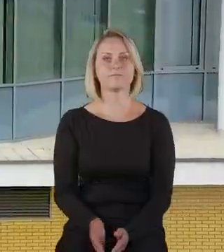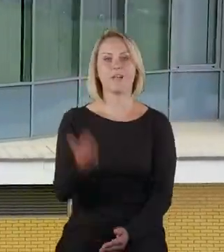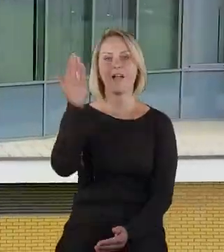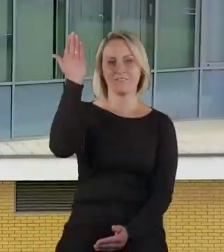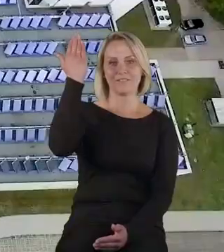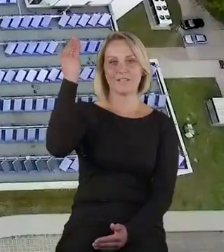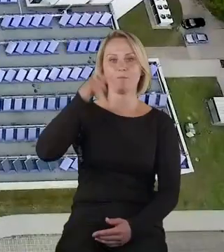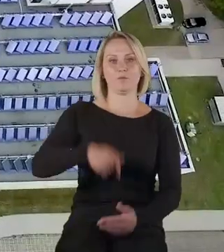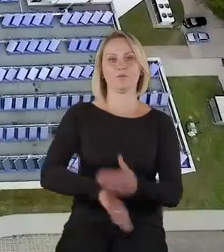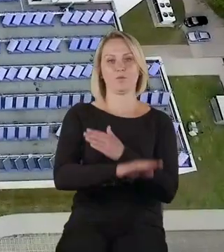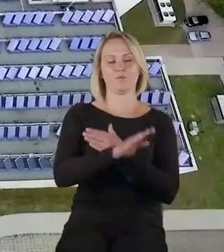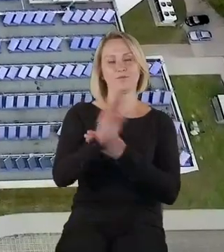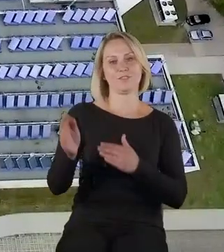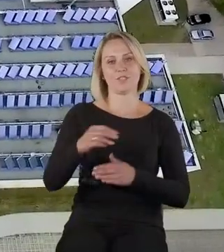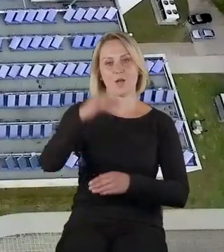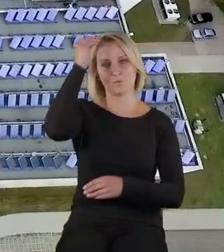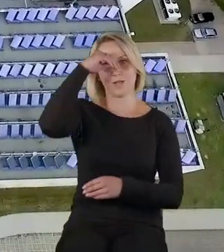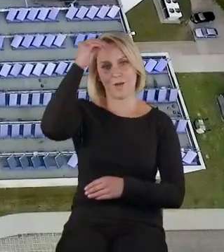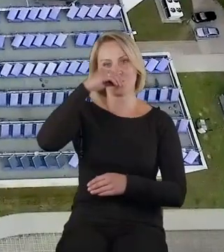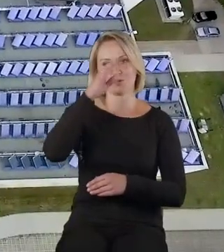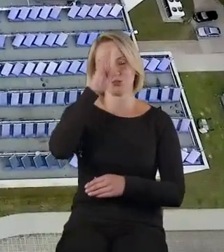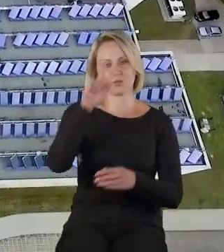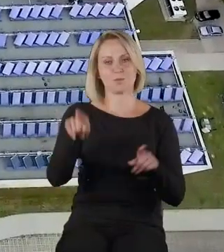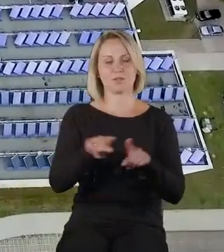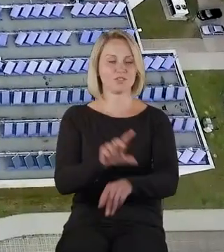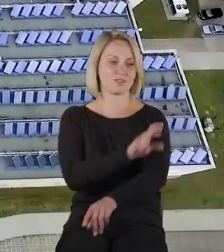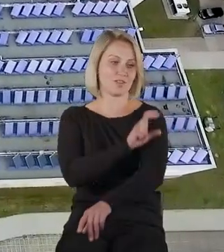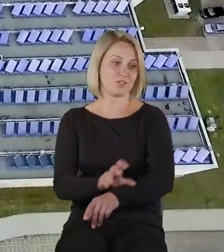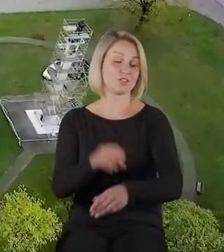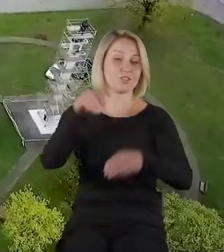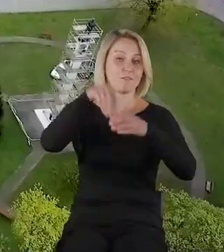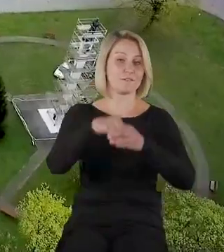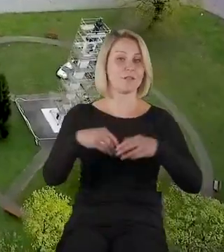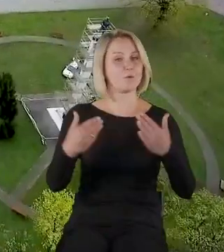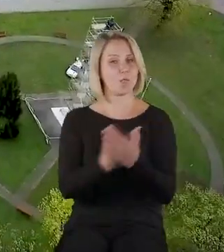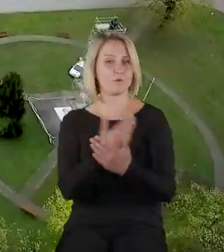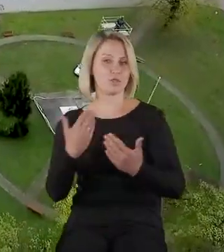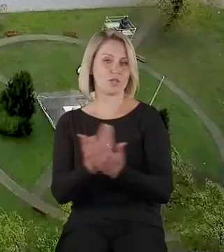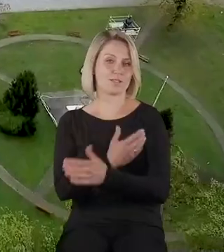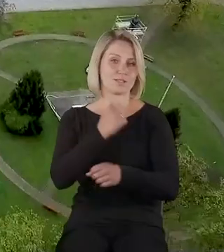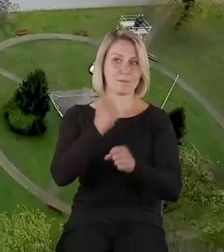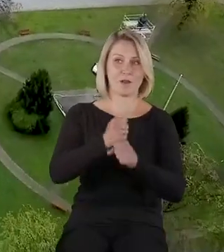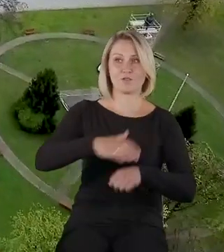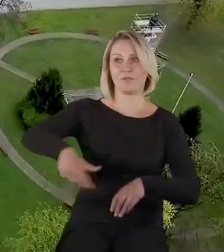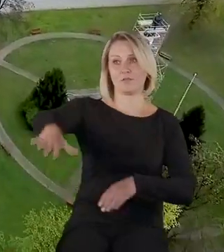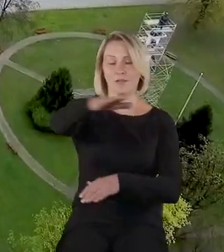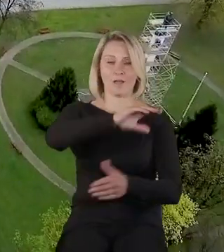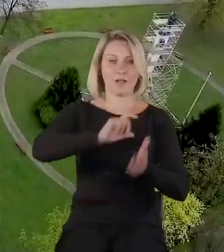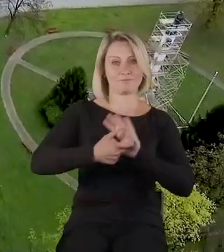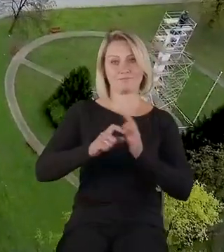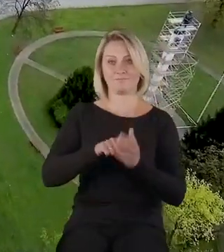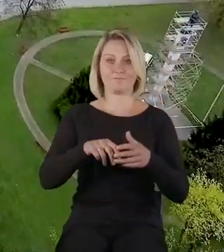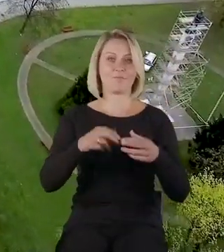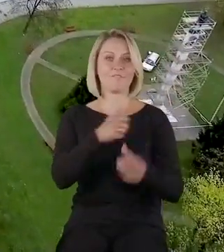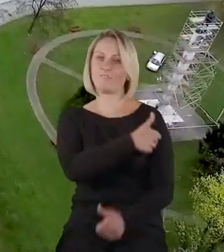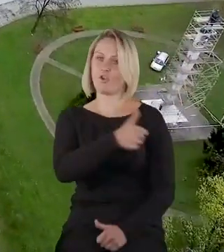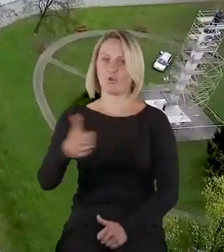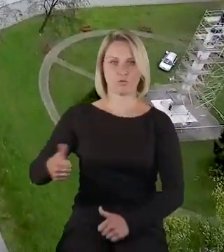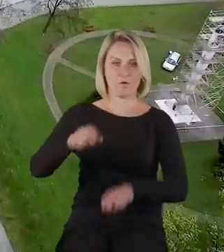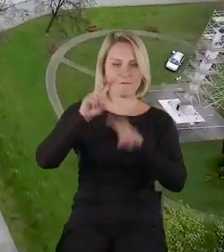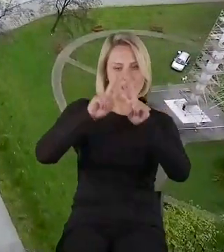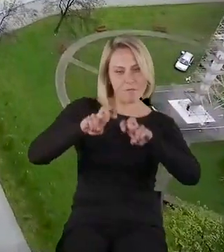Witamy na Wydziale Nauk Ścisłych i Technicznych. Znajdują się tu liczne nowoczesne pracownie, w których realizowane są wyjątkowe